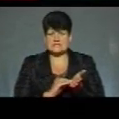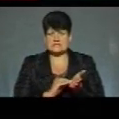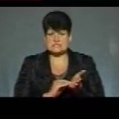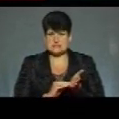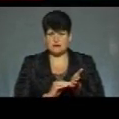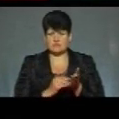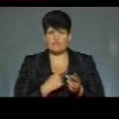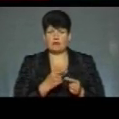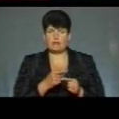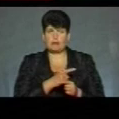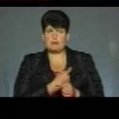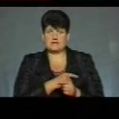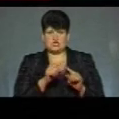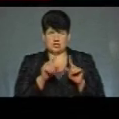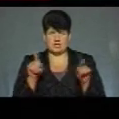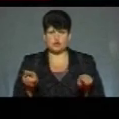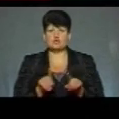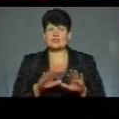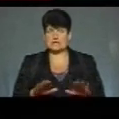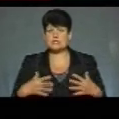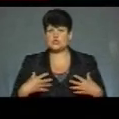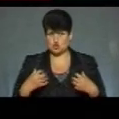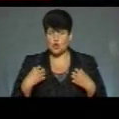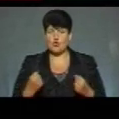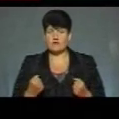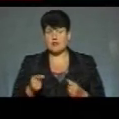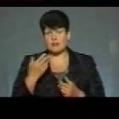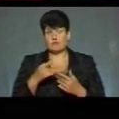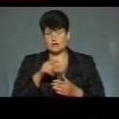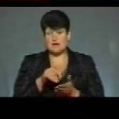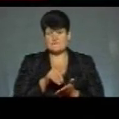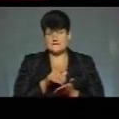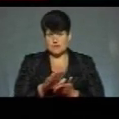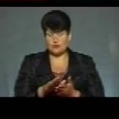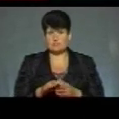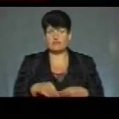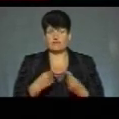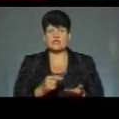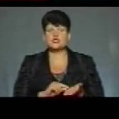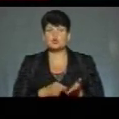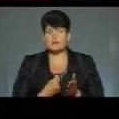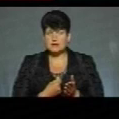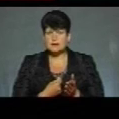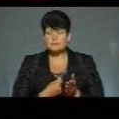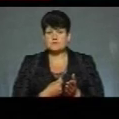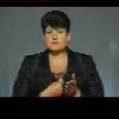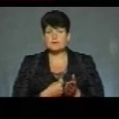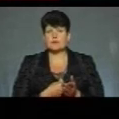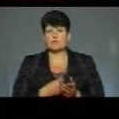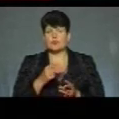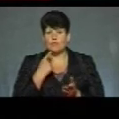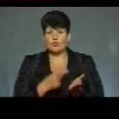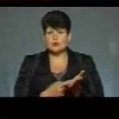в медичні картки, що діти здорові, але вона відмовила у видачі довідок, спираючись на